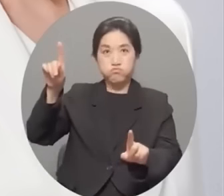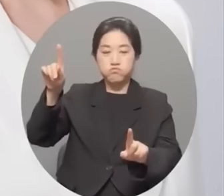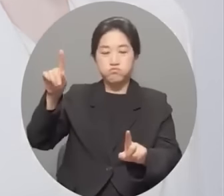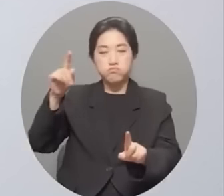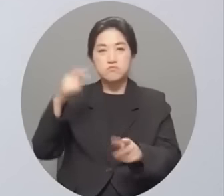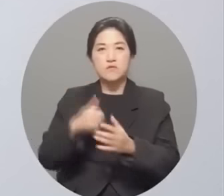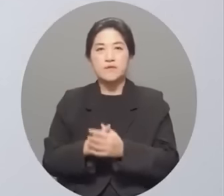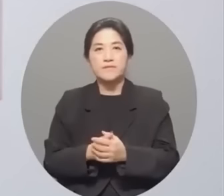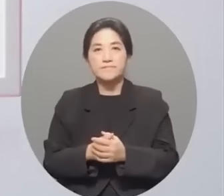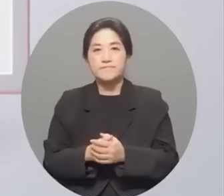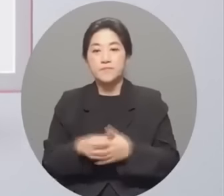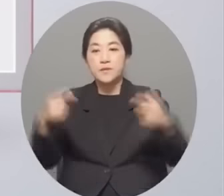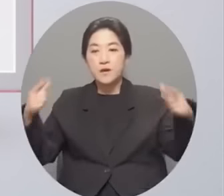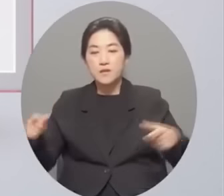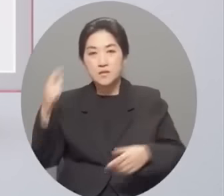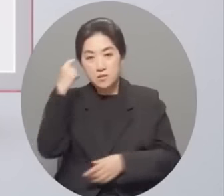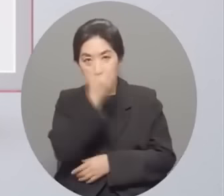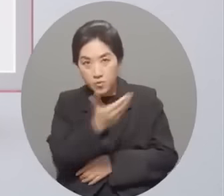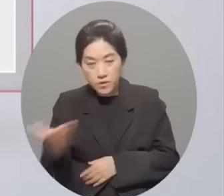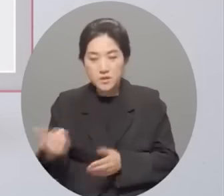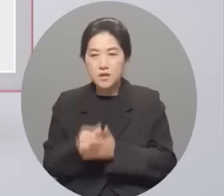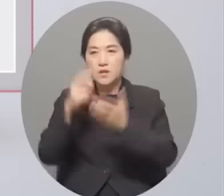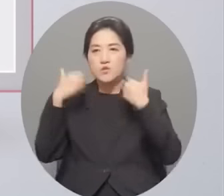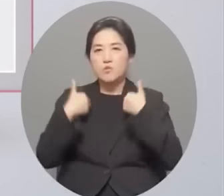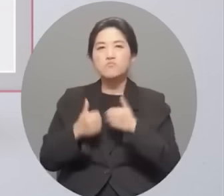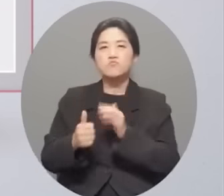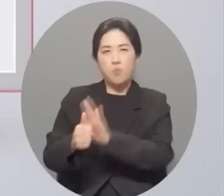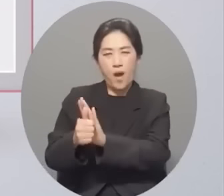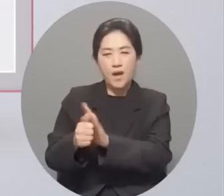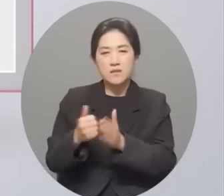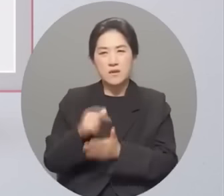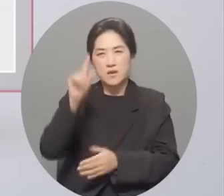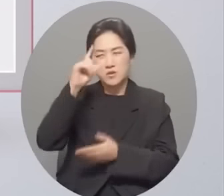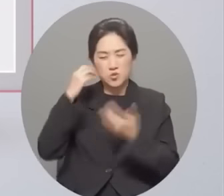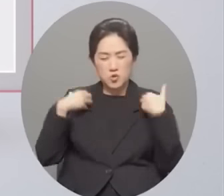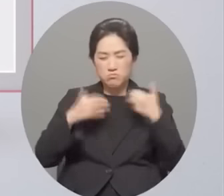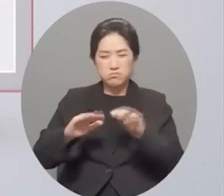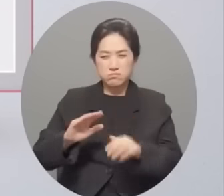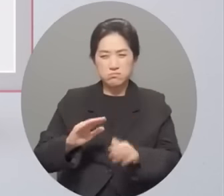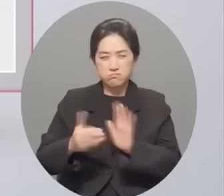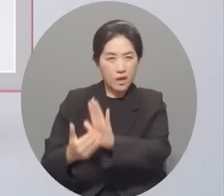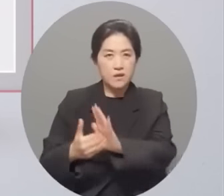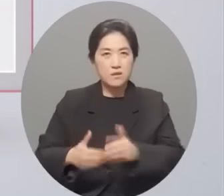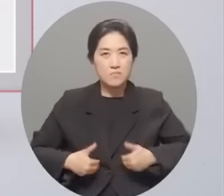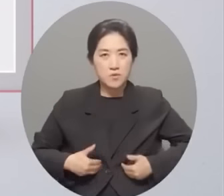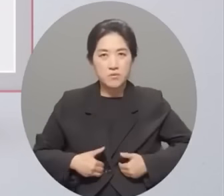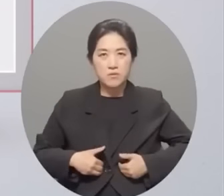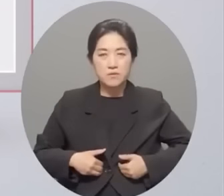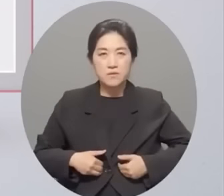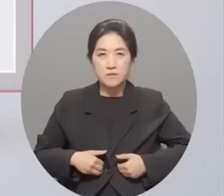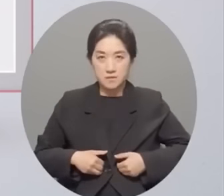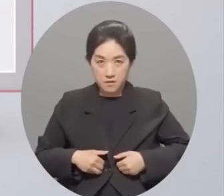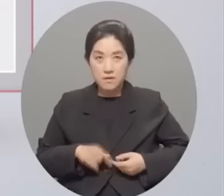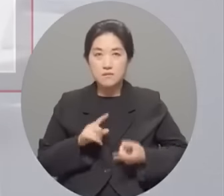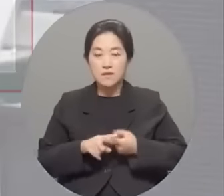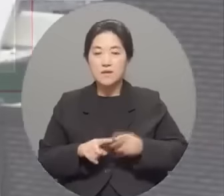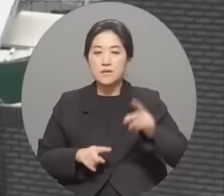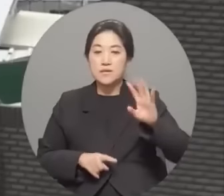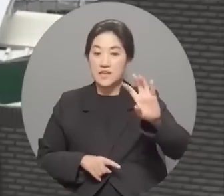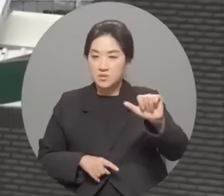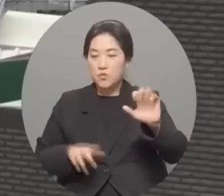앞섰습니다 이지역 여론조사에 나타난 정부지원과 정 필요성은 각각 47% 45%